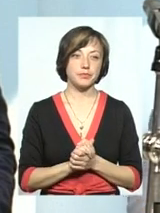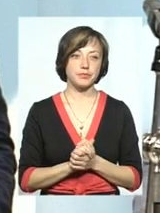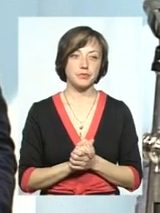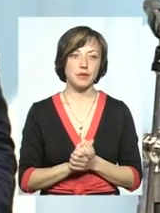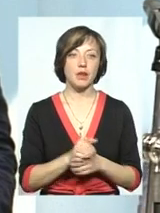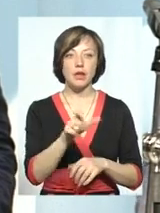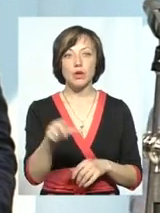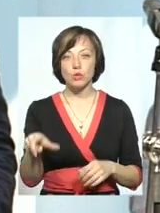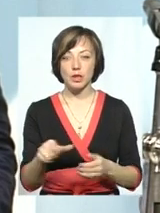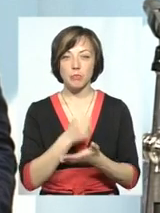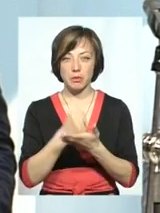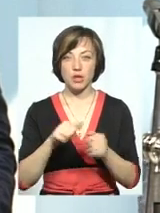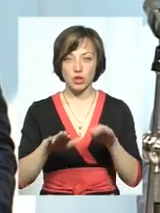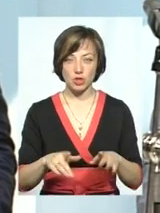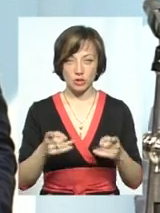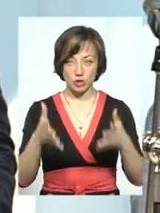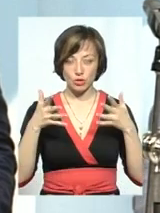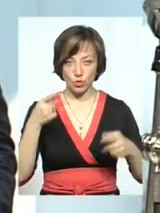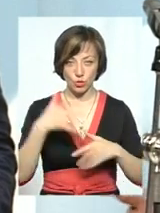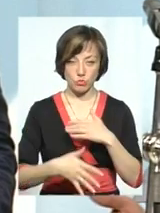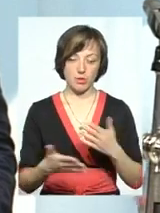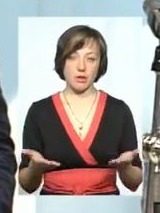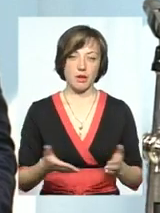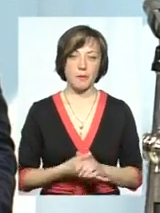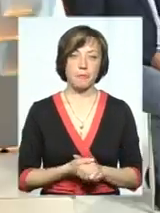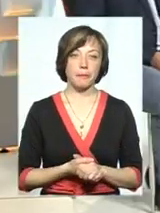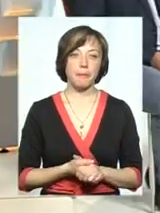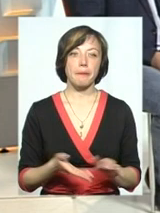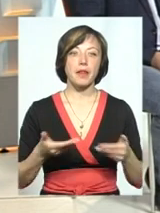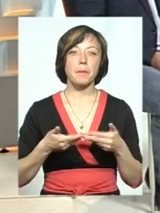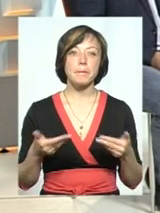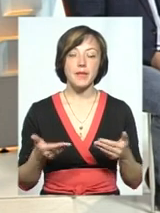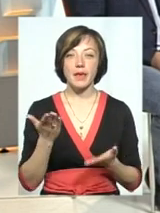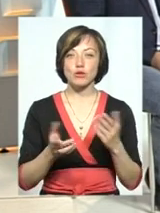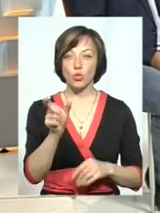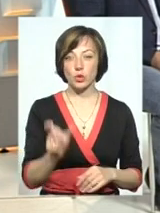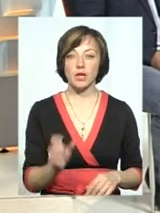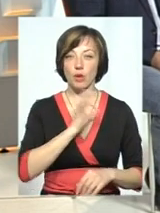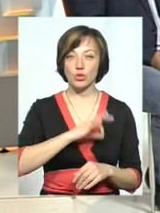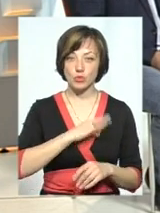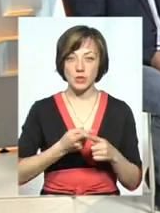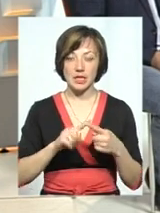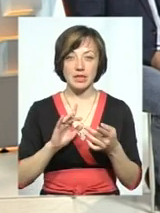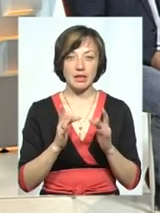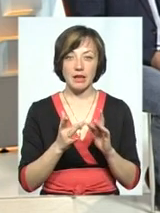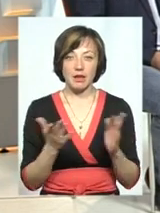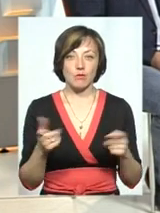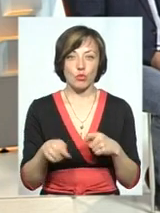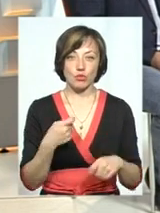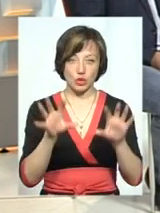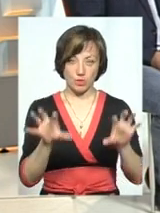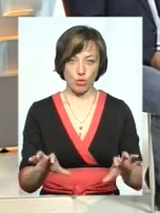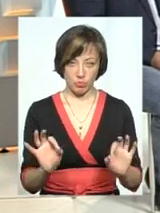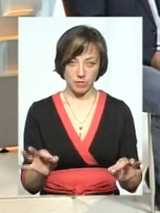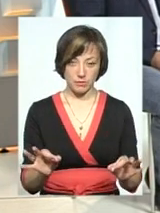ті люди, які приймали рішення, вони це чітко розуміли, коротше. І, в принципі, ми, якщо людина користується там цією соціальною мережею, це не є якесь порушення